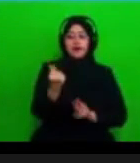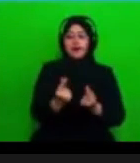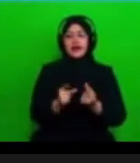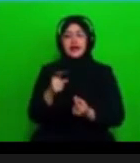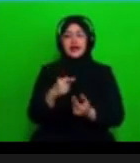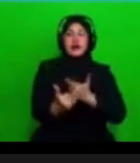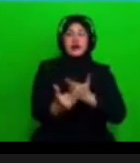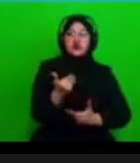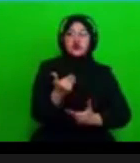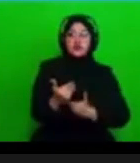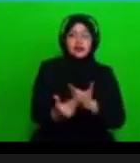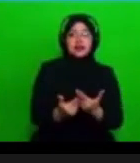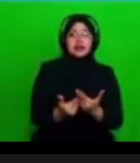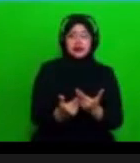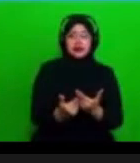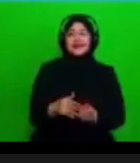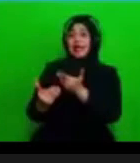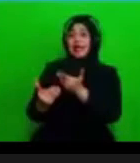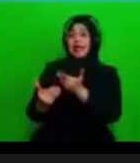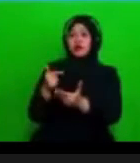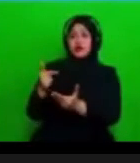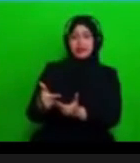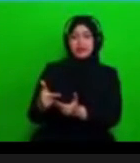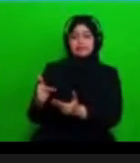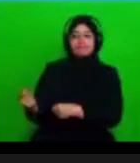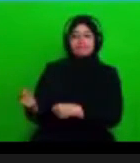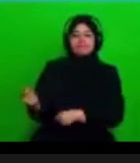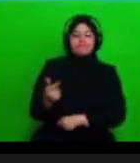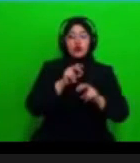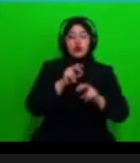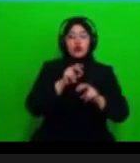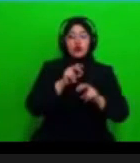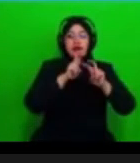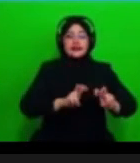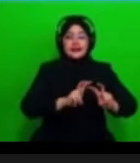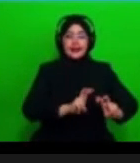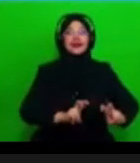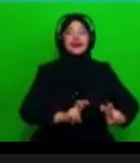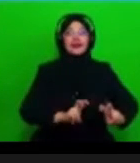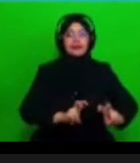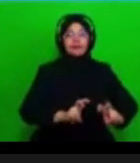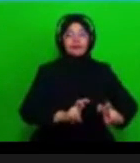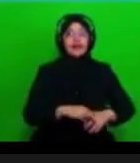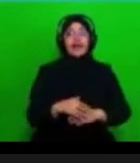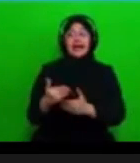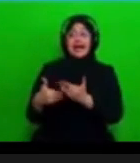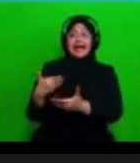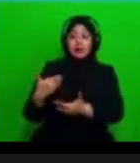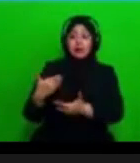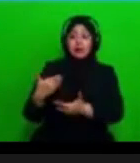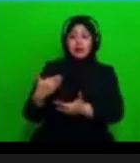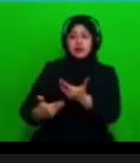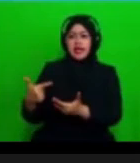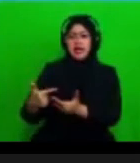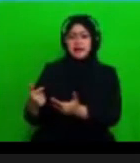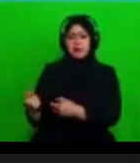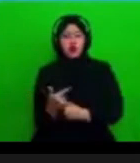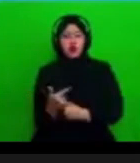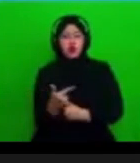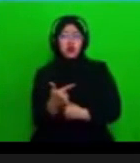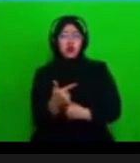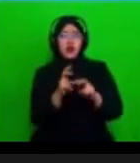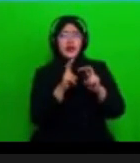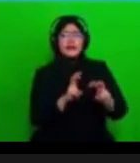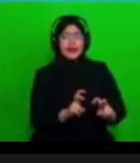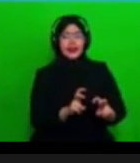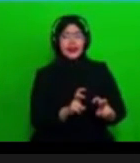industri ikut membiayai riset. Nah, berapapun dana riset, dana bantuan, dana support dari industri untuk mendanai riset itu,